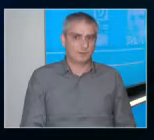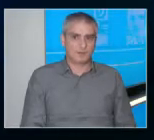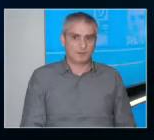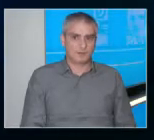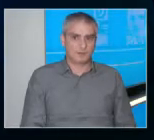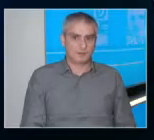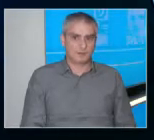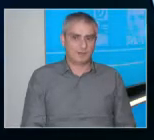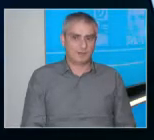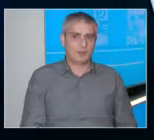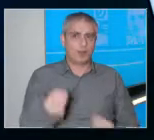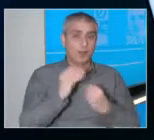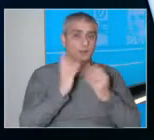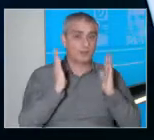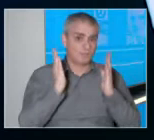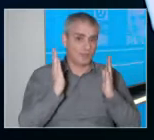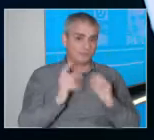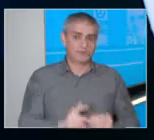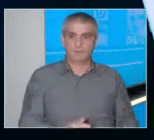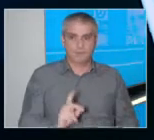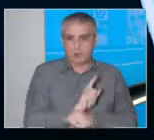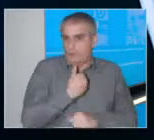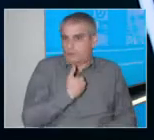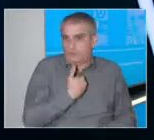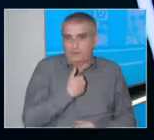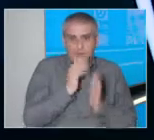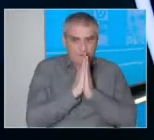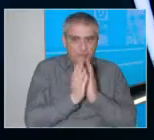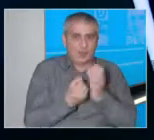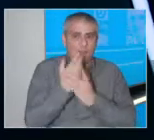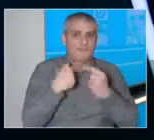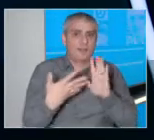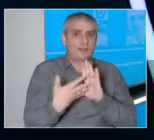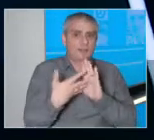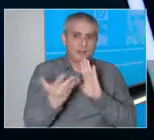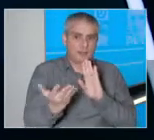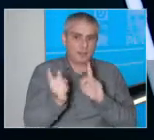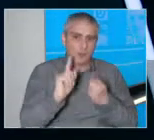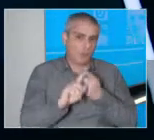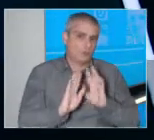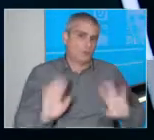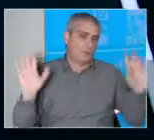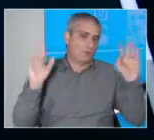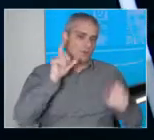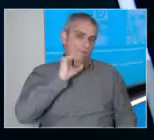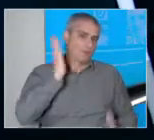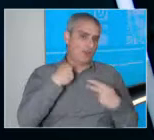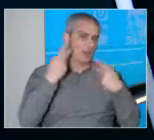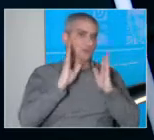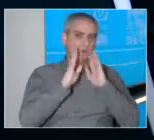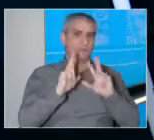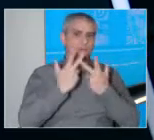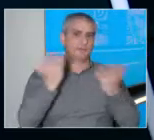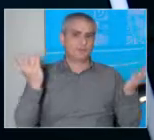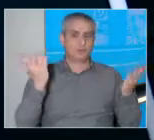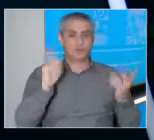עושה את זה. עוד דבר נועל, עוד דבר, אוקיי. זה לא בתקופתי, אני קורא להקמת ועדת חקירה, בלתי תלויה, להשיב את אמון הציבור. כי הוא מפחד שזה